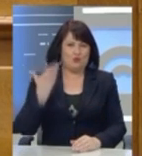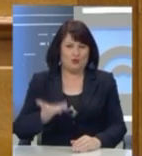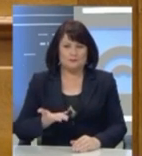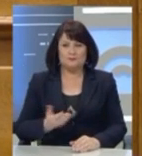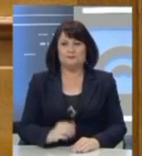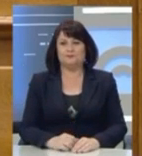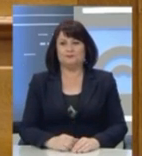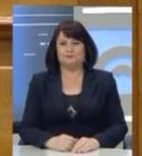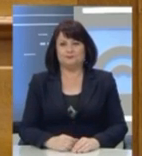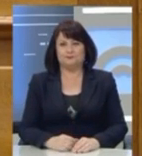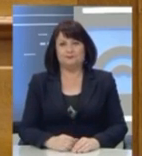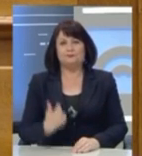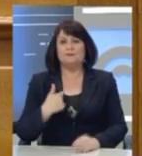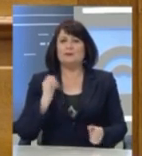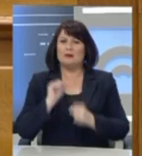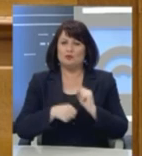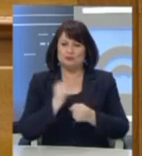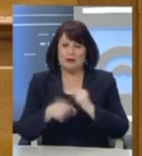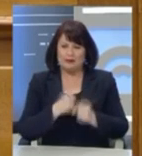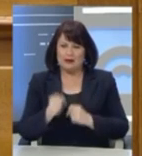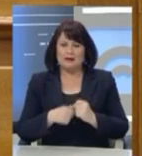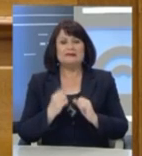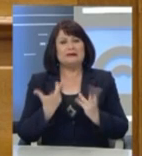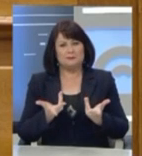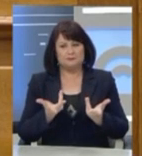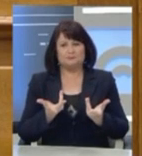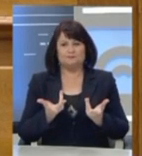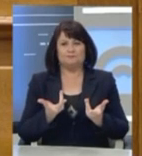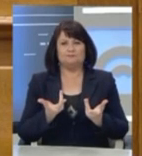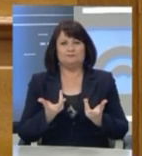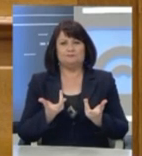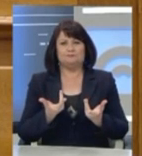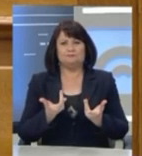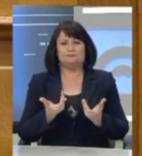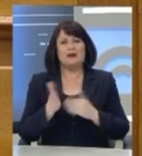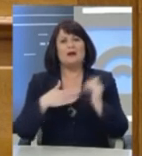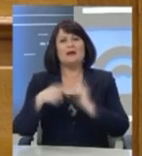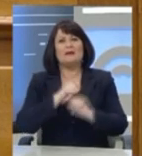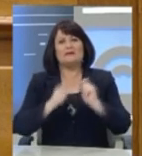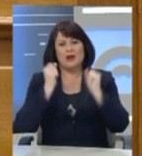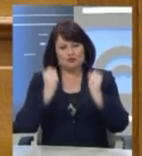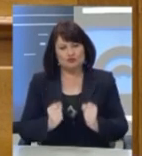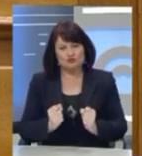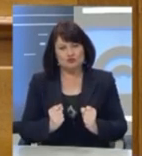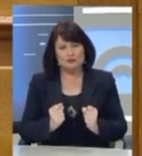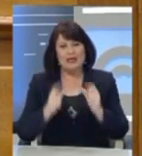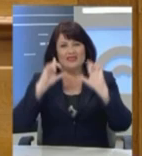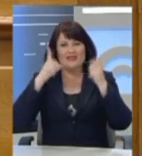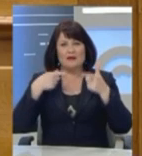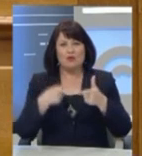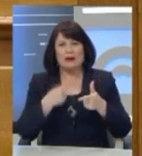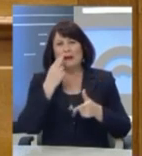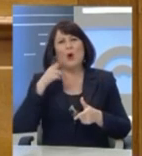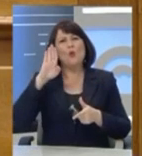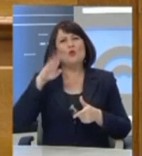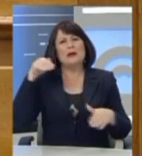Από τις προσπάθειες για την εδραίωση και την εμπέδωση της δημοκρατίας μετά την πτώση της